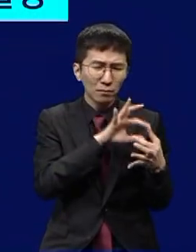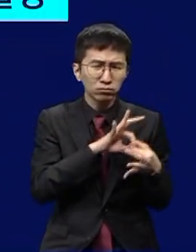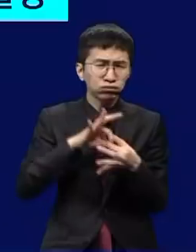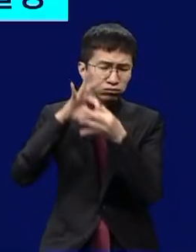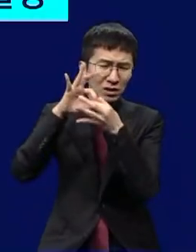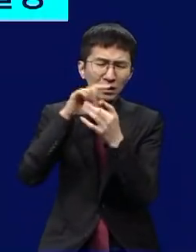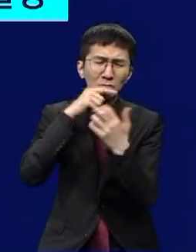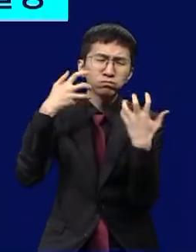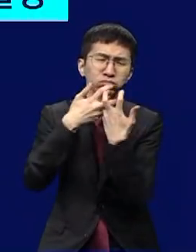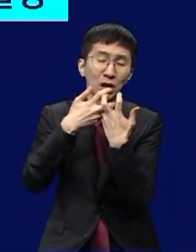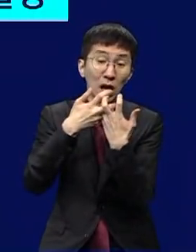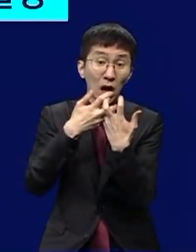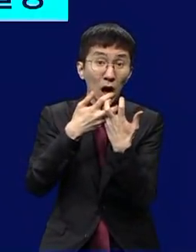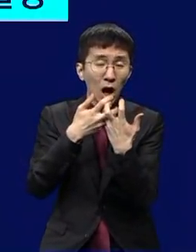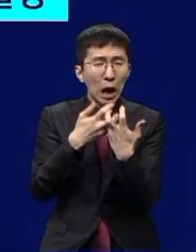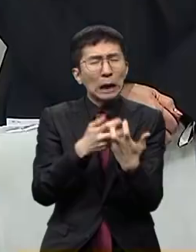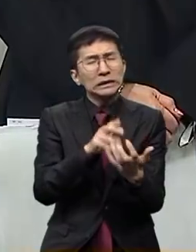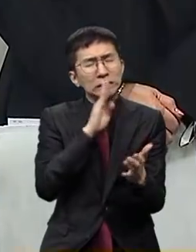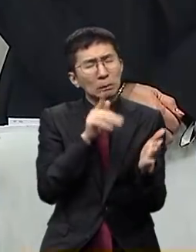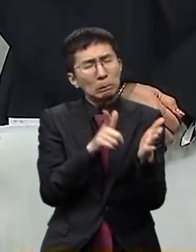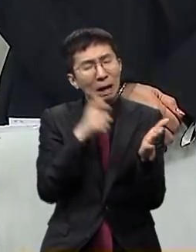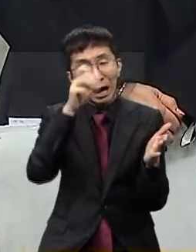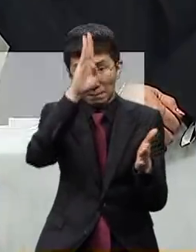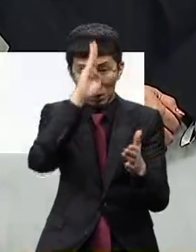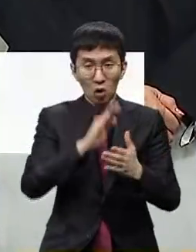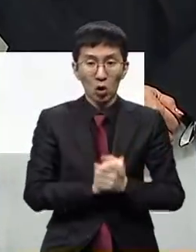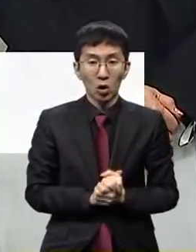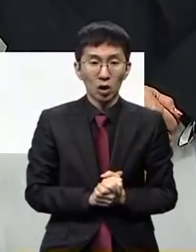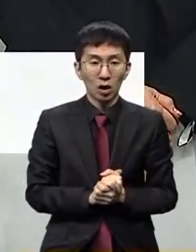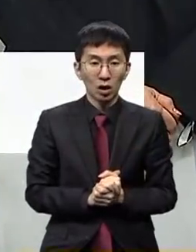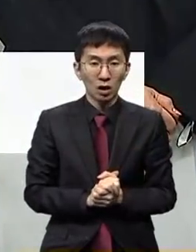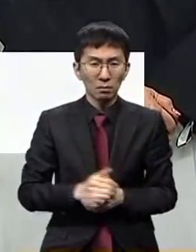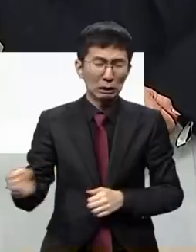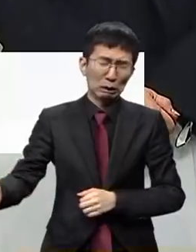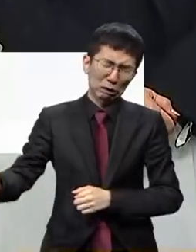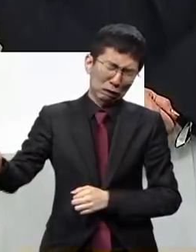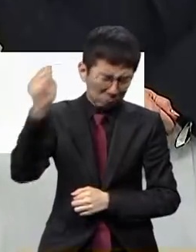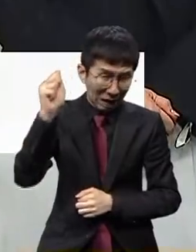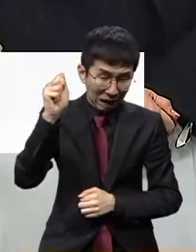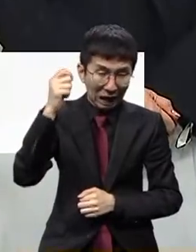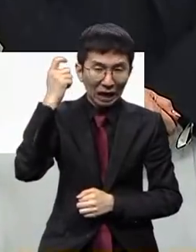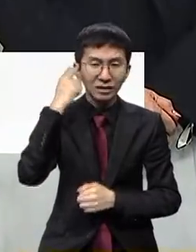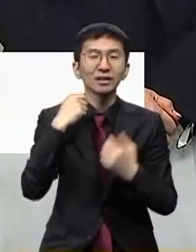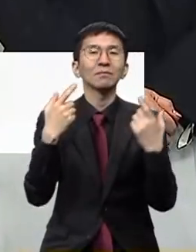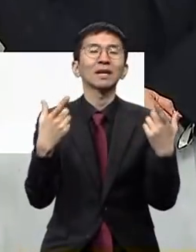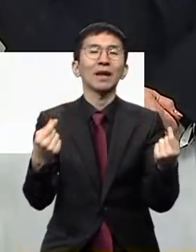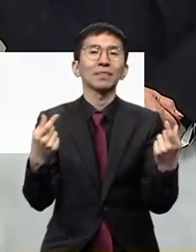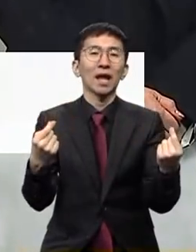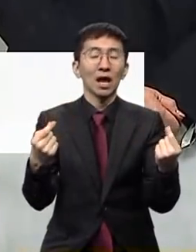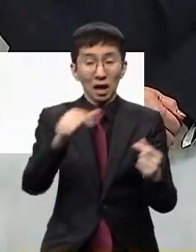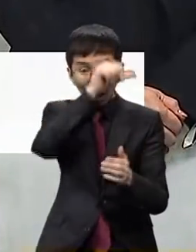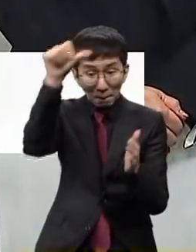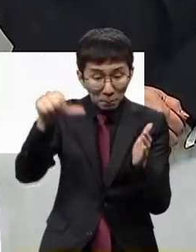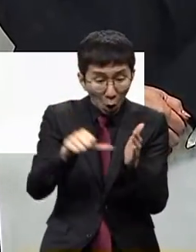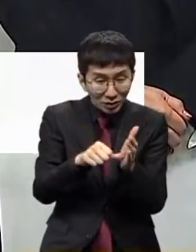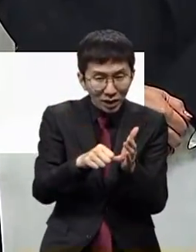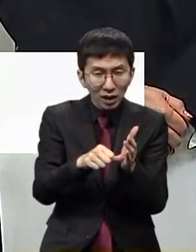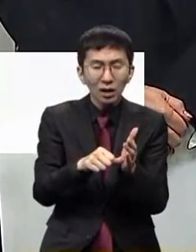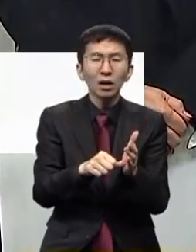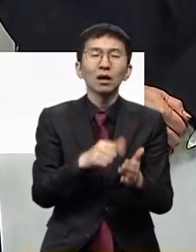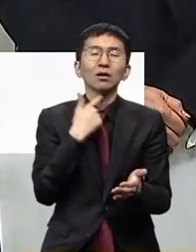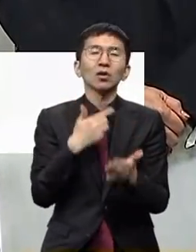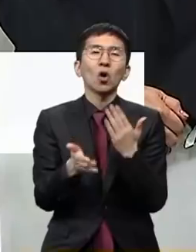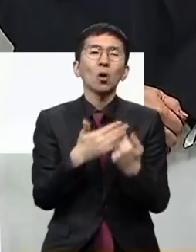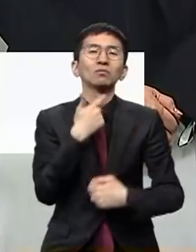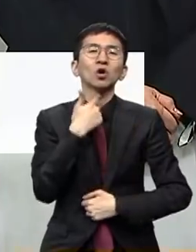13명 정도로 매우 드뭅니다. 마치 망치로 머리를 때리는 것 같은 평생 한 번도 경험하지 못한 심한